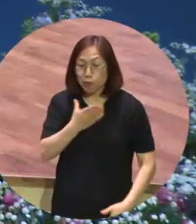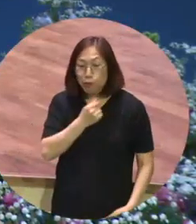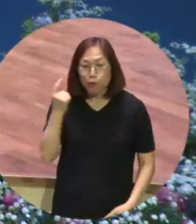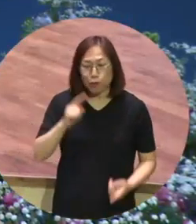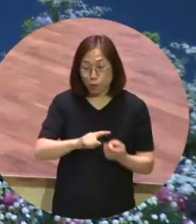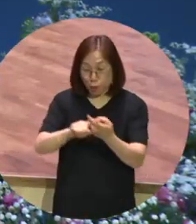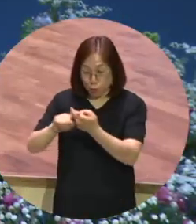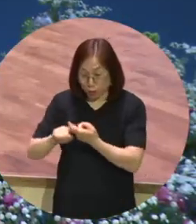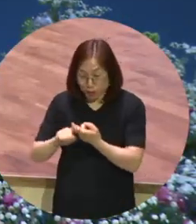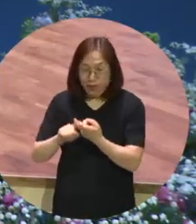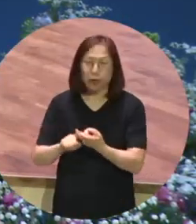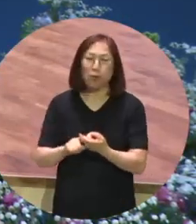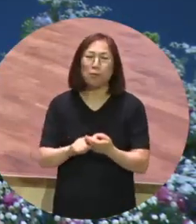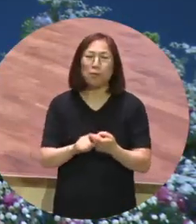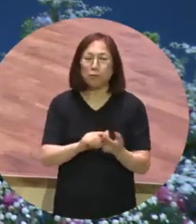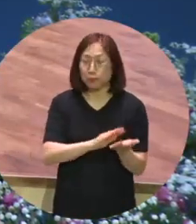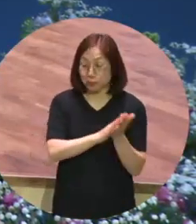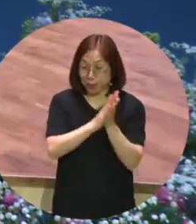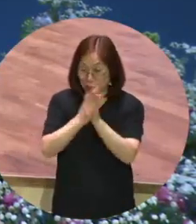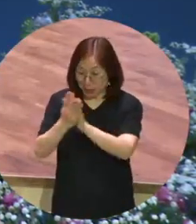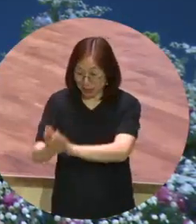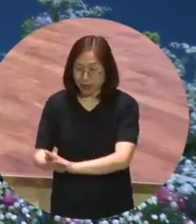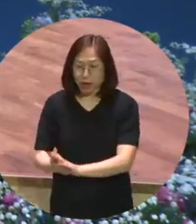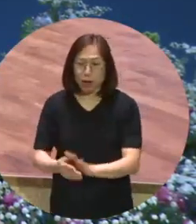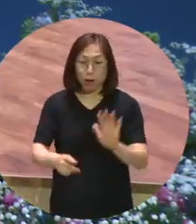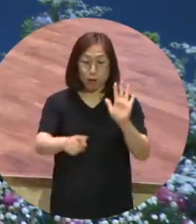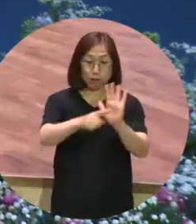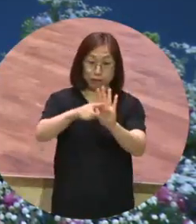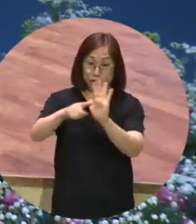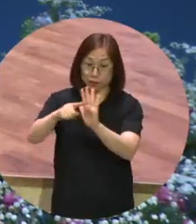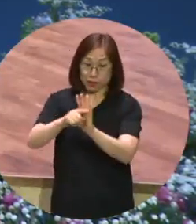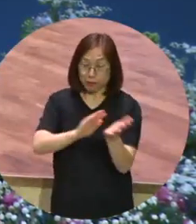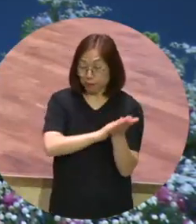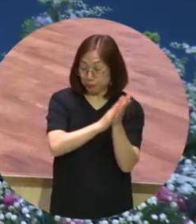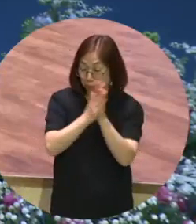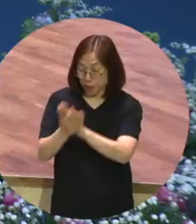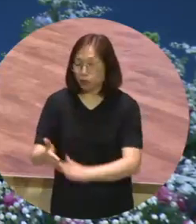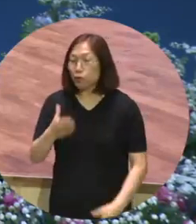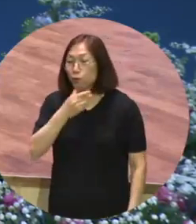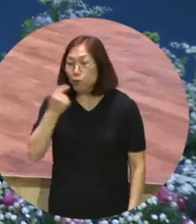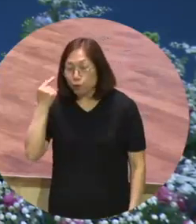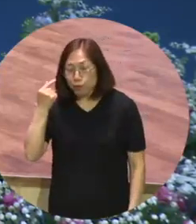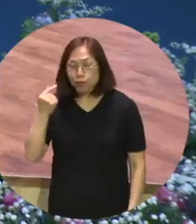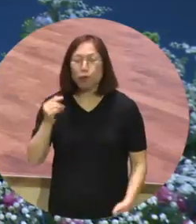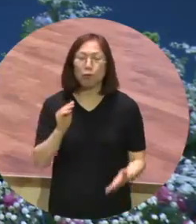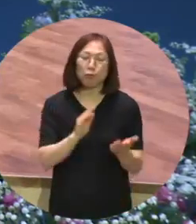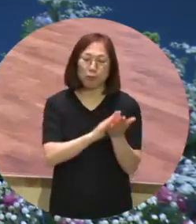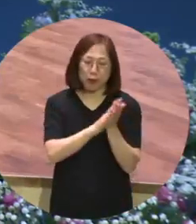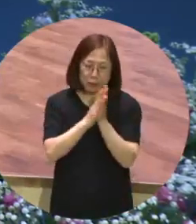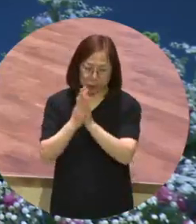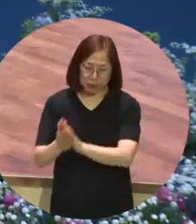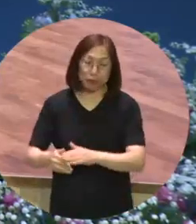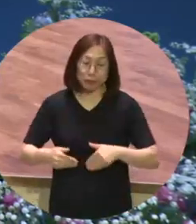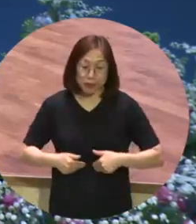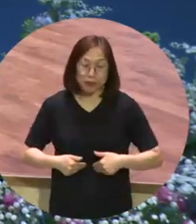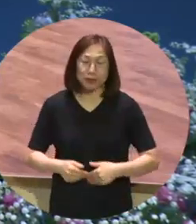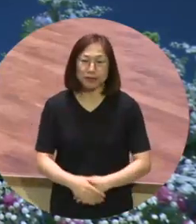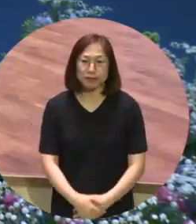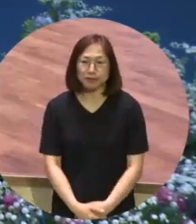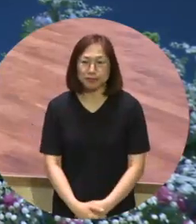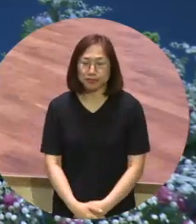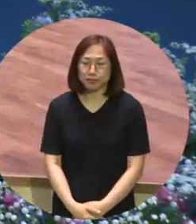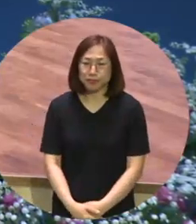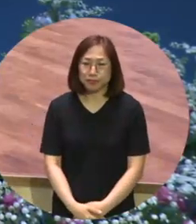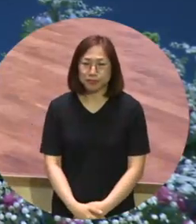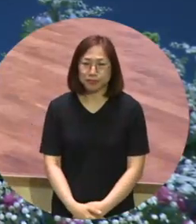버리고. 이것저것 부정적인 거 다 복음으로 다 바꿔버리고 그런 복음 공동체